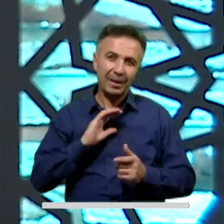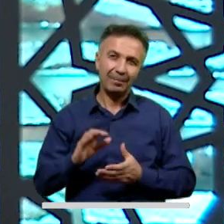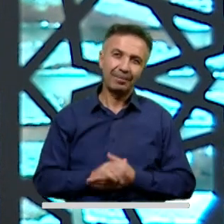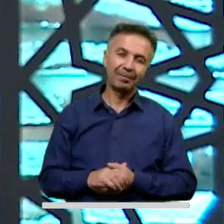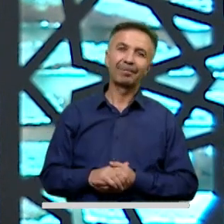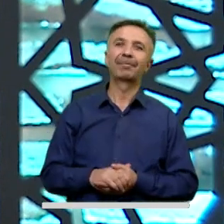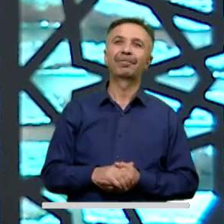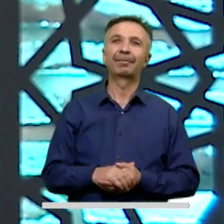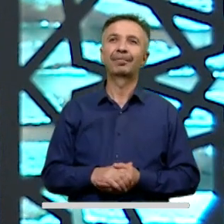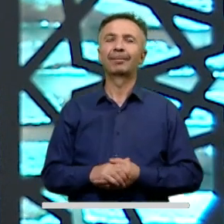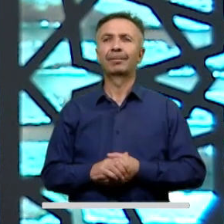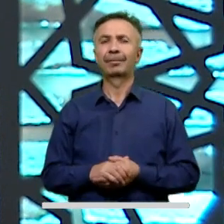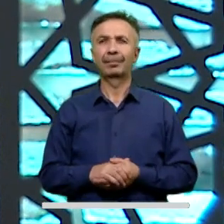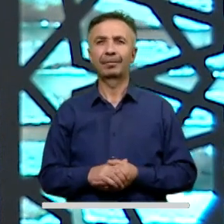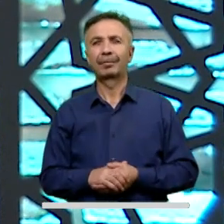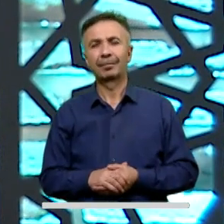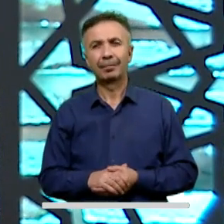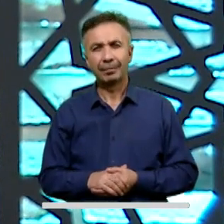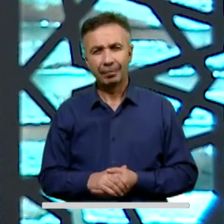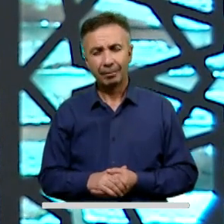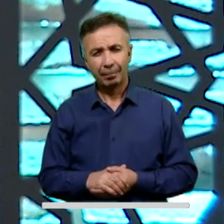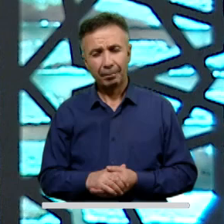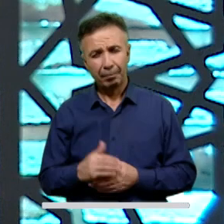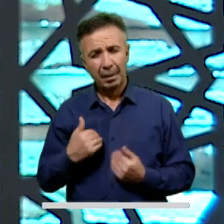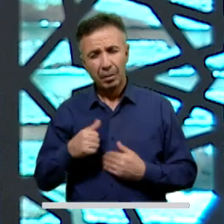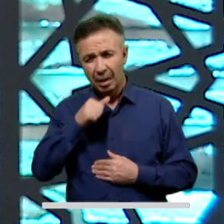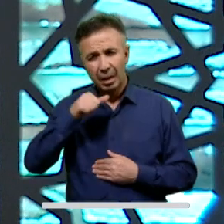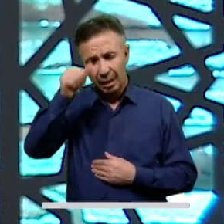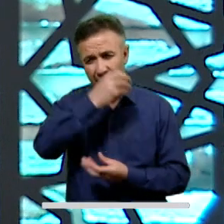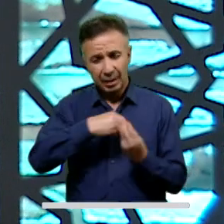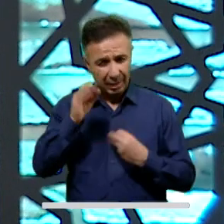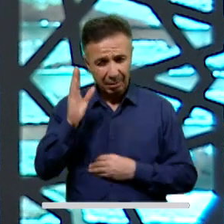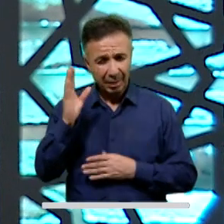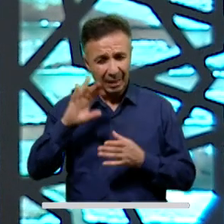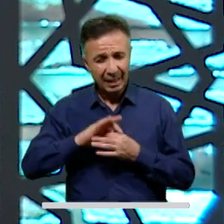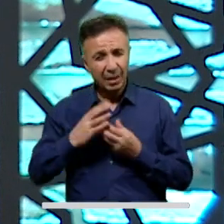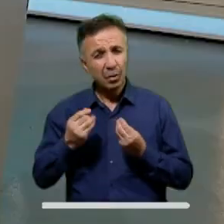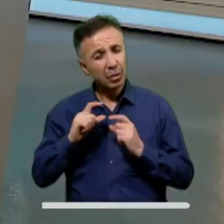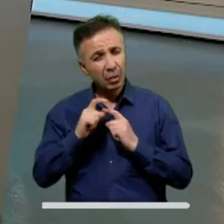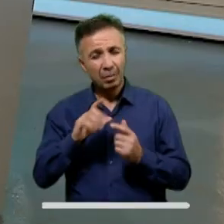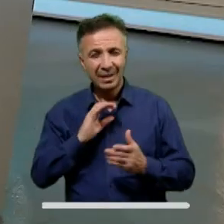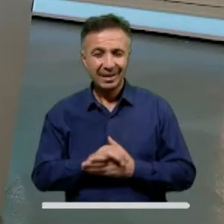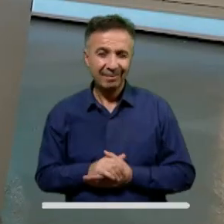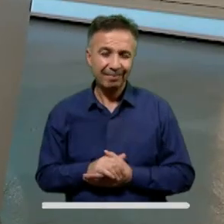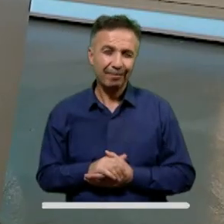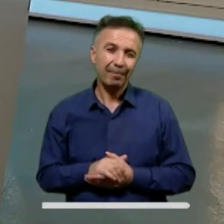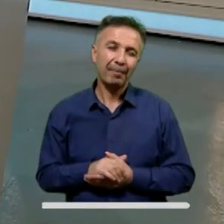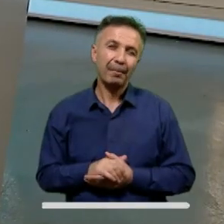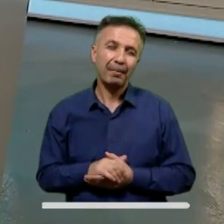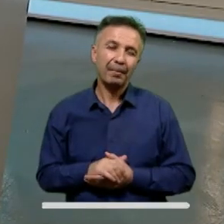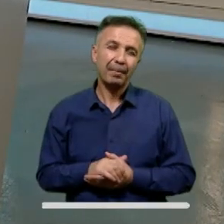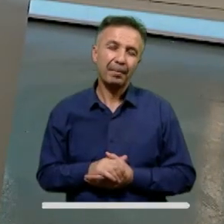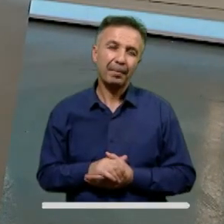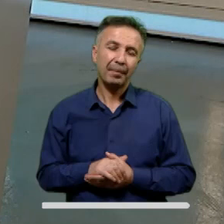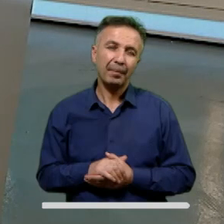Buyursunlar efendim. Ben bu haca gitmekle alakalı sorulacak çok şeyler var da bu haca gitmekten alakalı